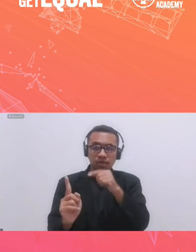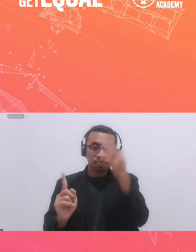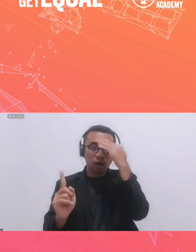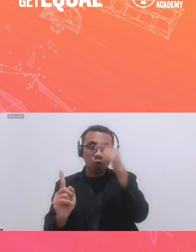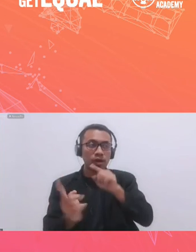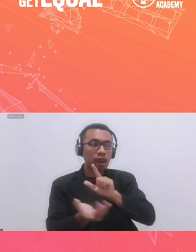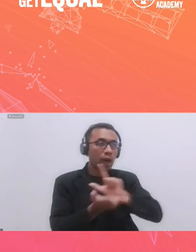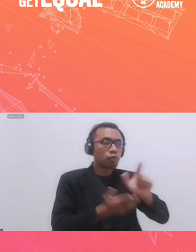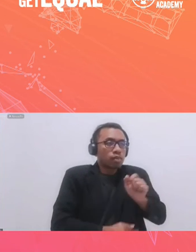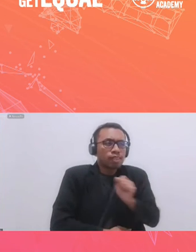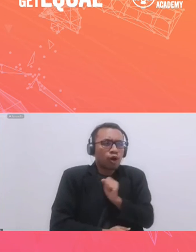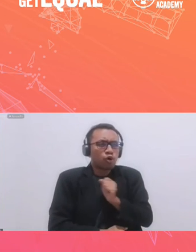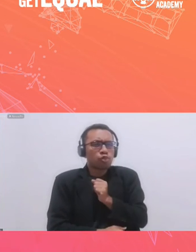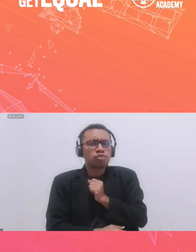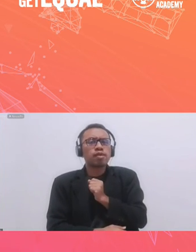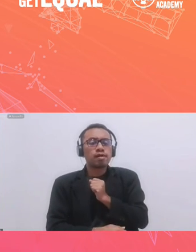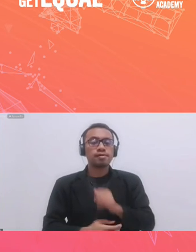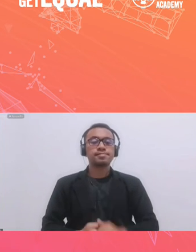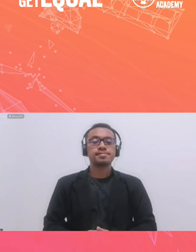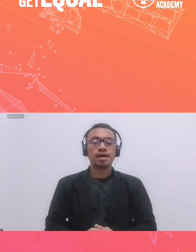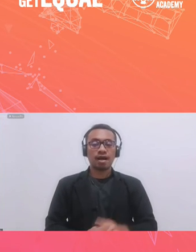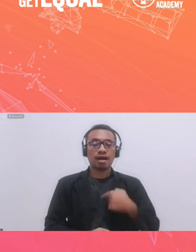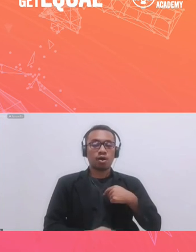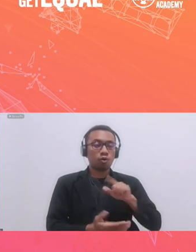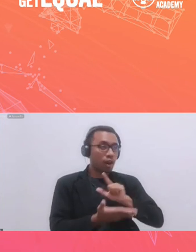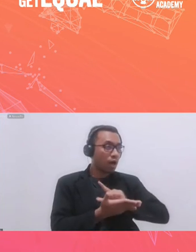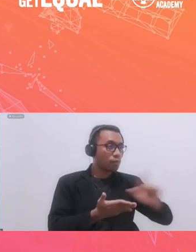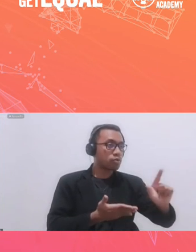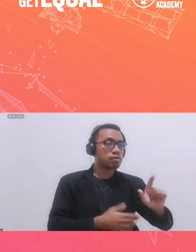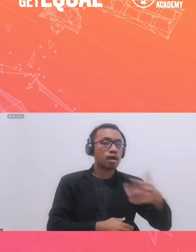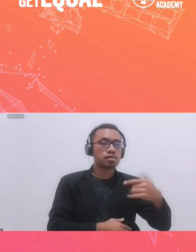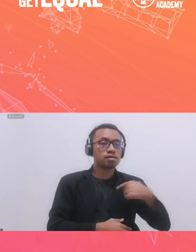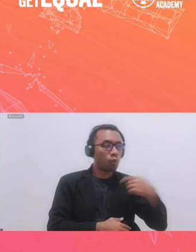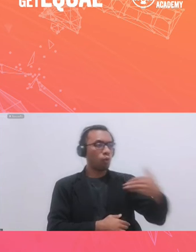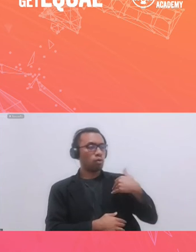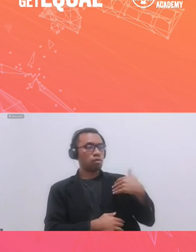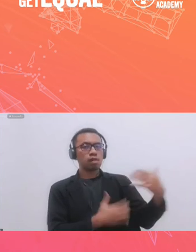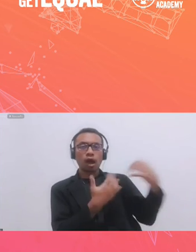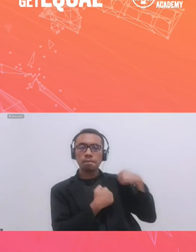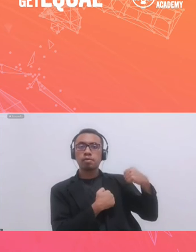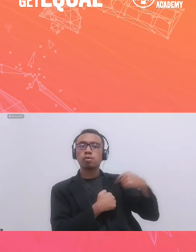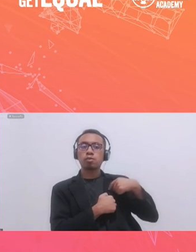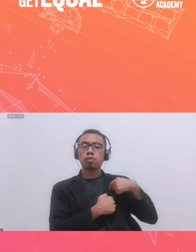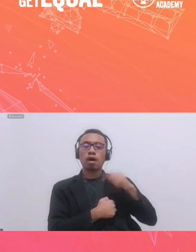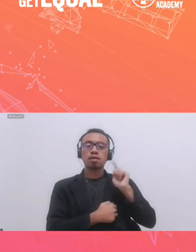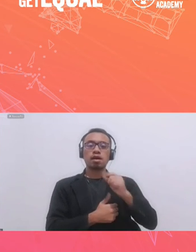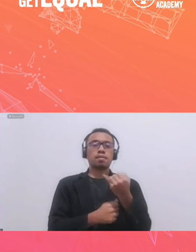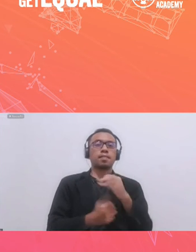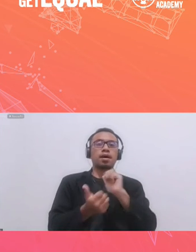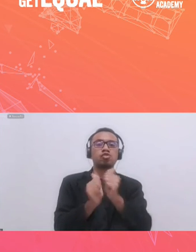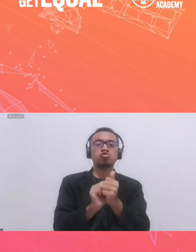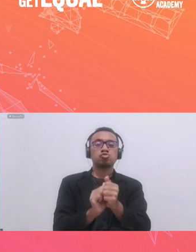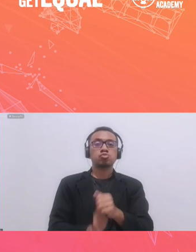ataupun kita melaporkan malah nanti kita yang kena seperti beberapa kasus sebelumnya. Betul. Kita melaporkan